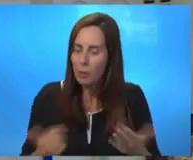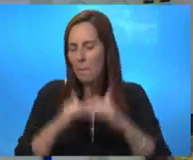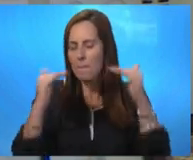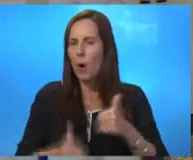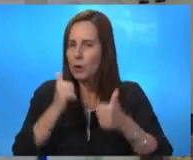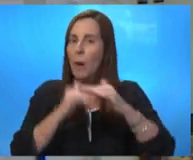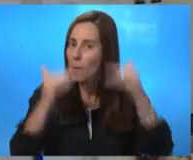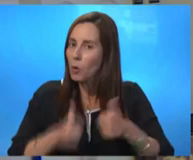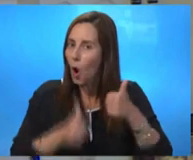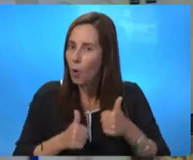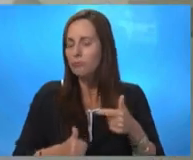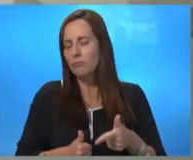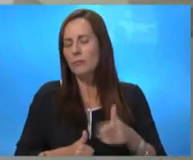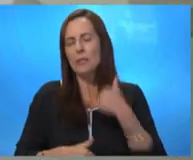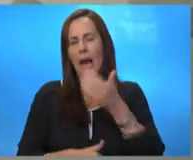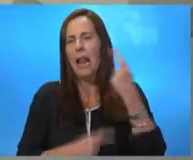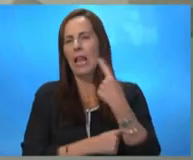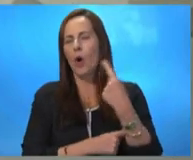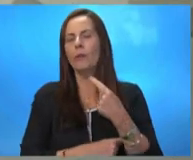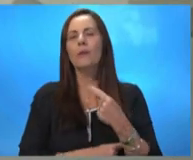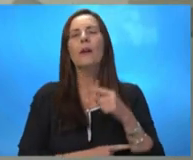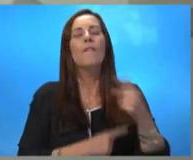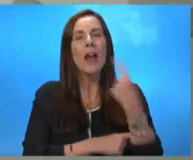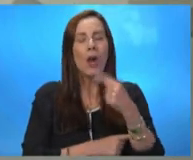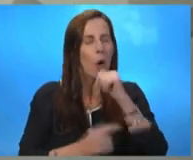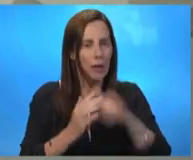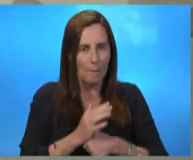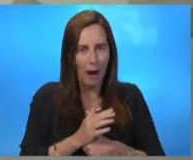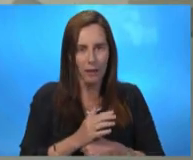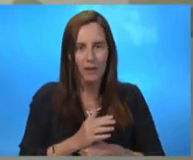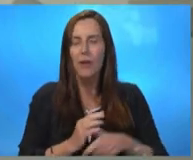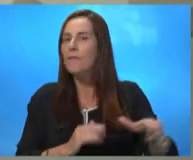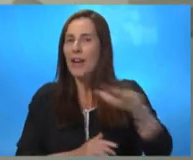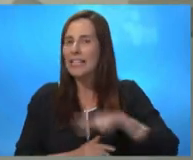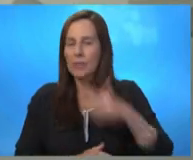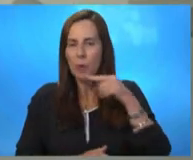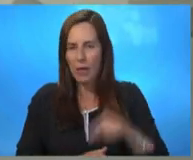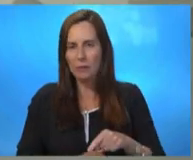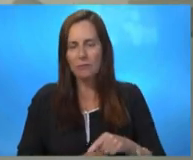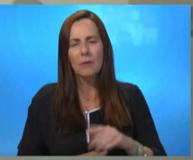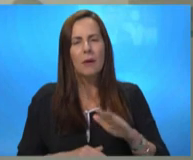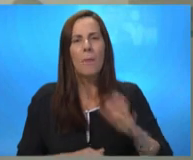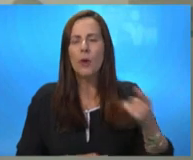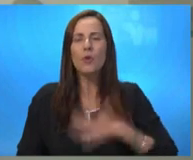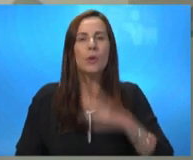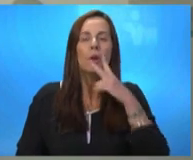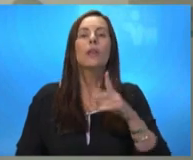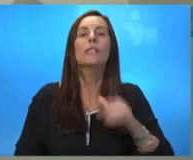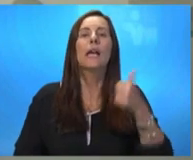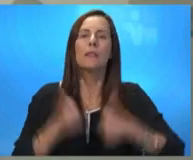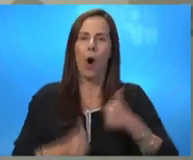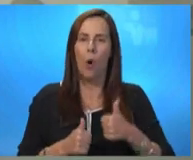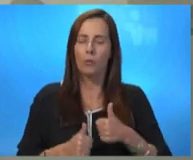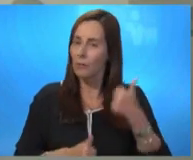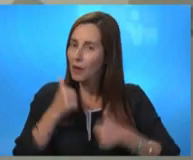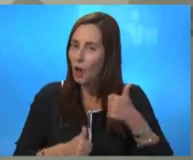ופחות תחרות זה רע ללקוחות. ואת לקוחות הבנקים ואת הציבור הישראלי, מה שהוא רוצה לראות זה תחרות.